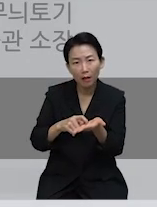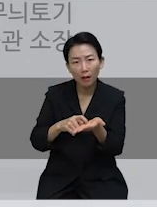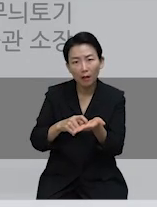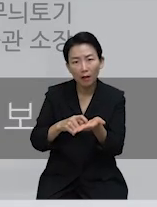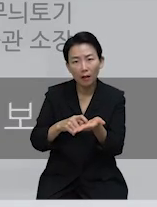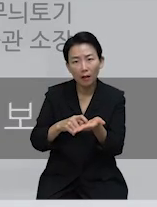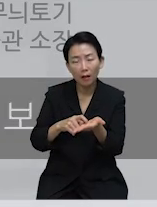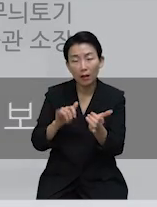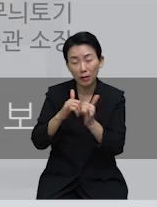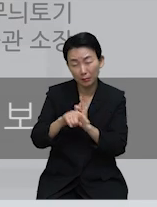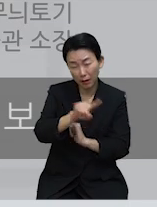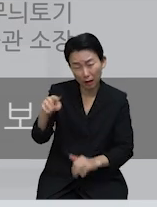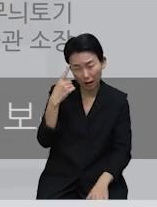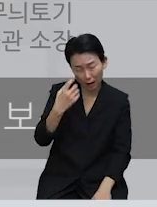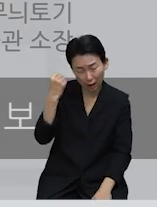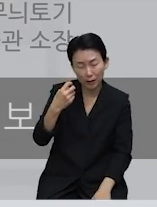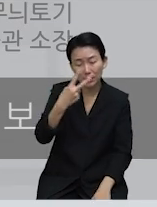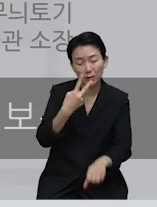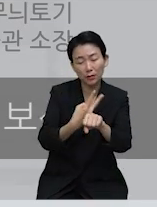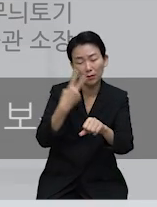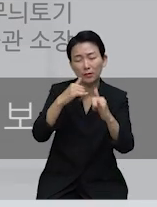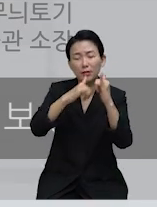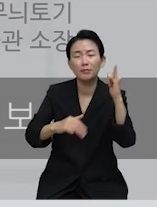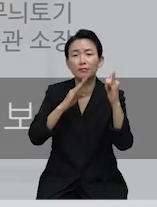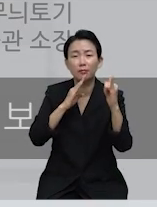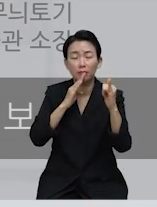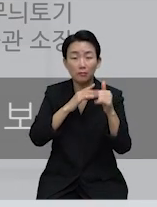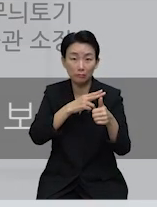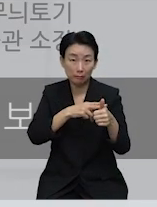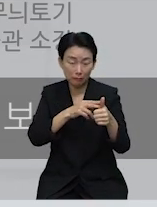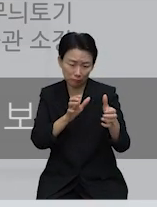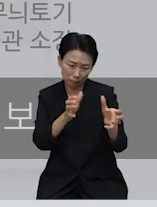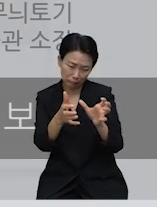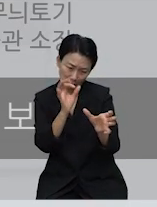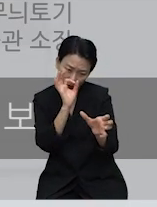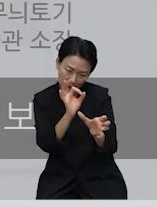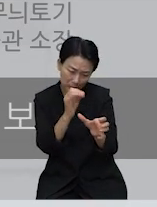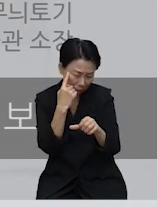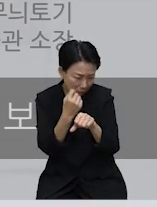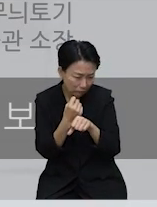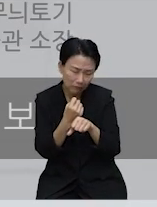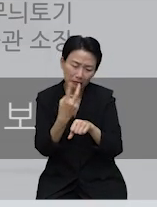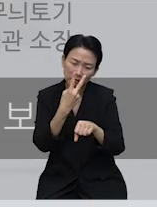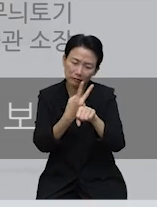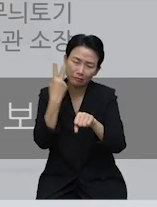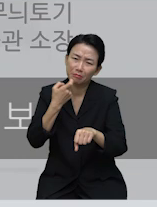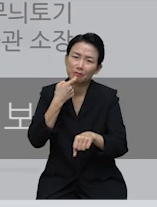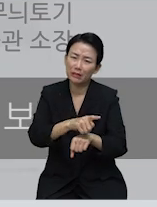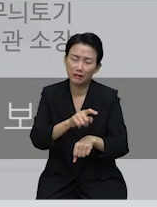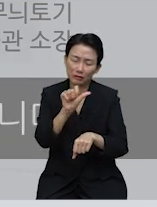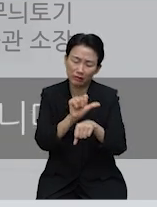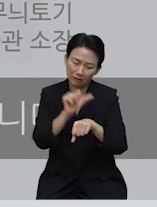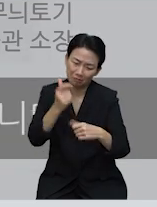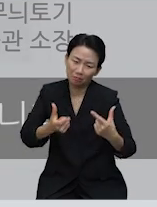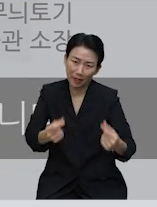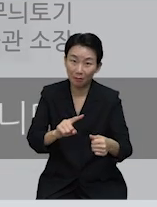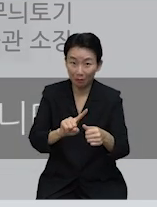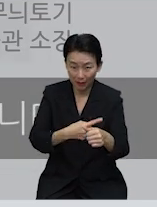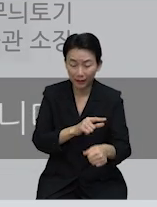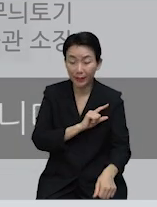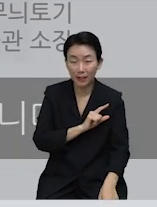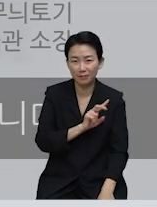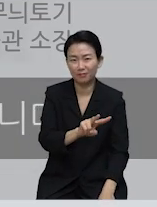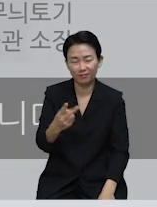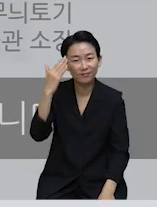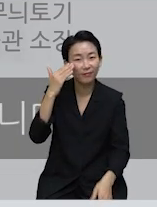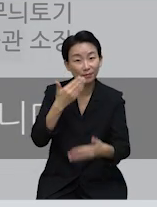발굴되자 기존에 2000년으로 규정되어 있던 우리 미술의 역사를 5000년으로 보셨고 한국미술